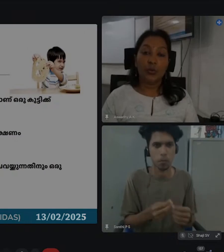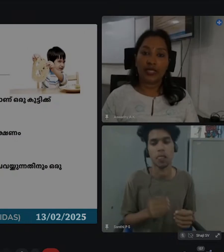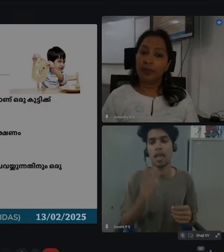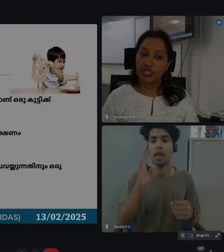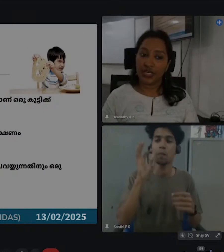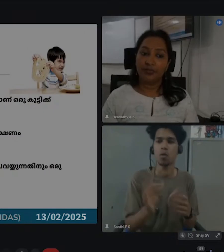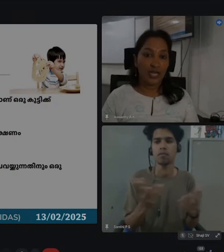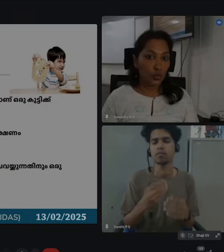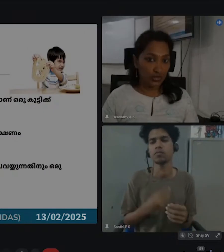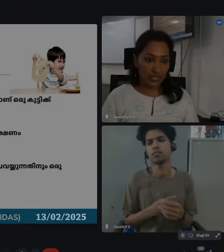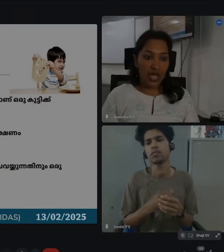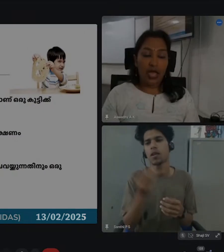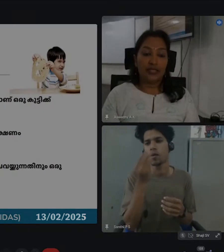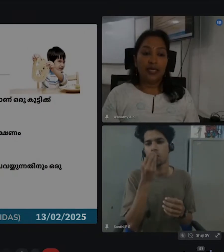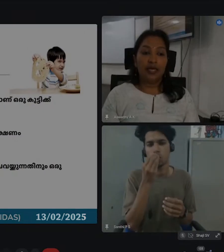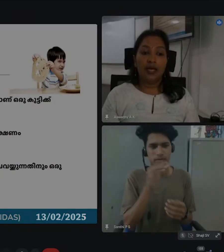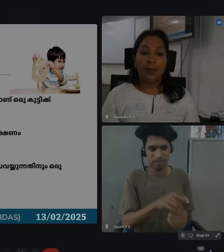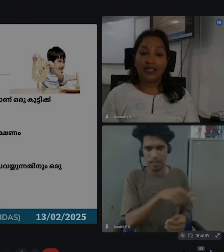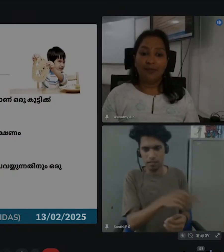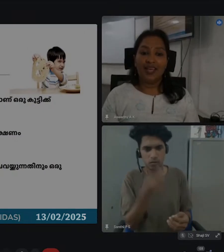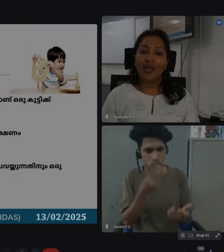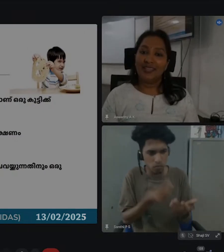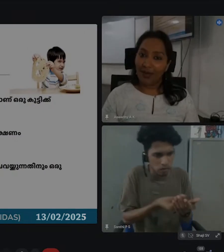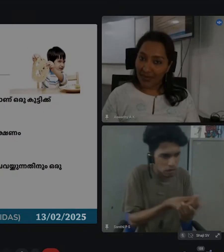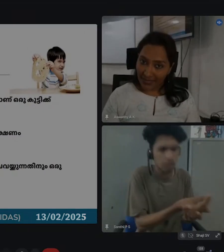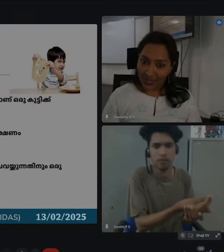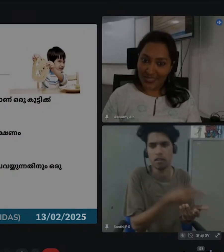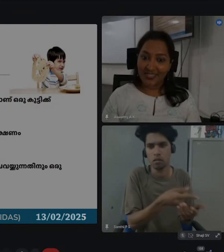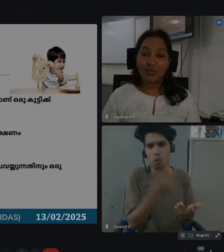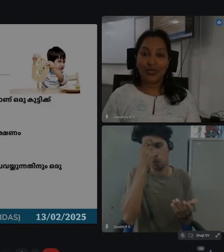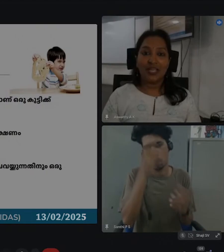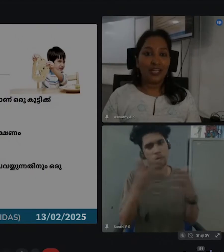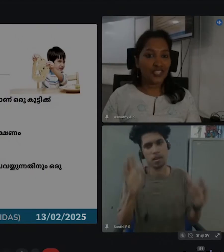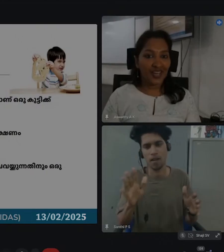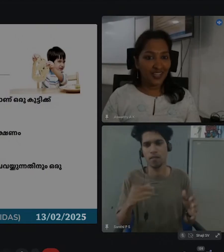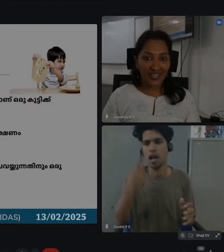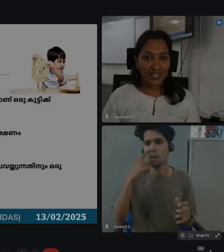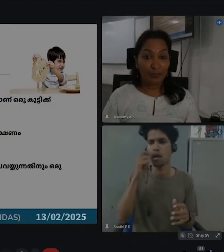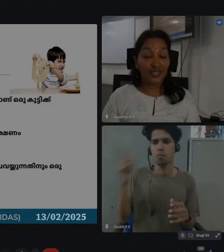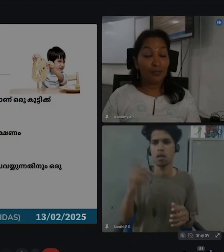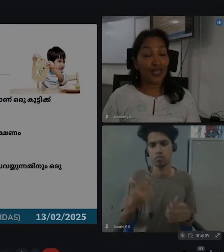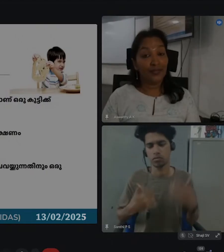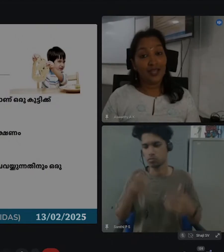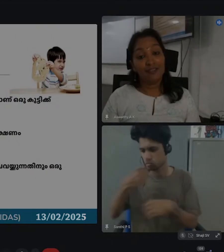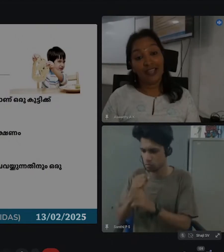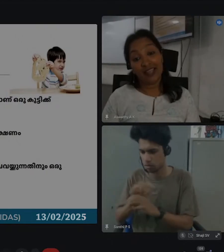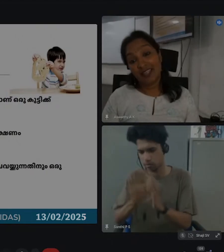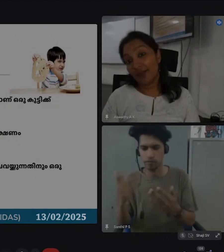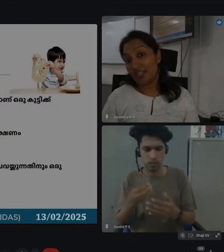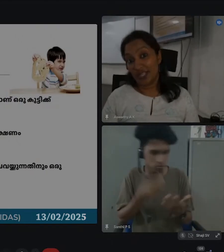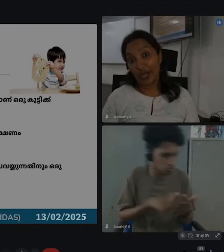ഒന്നാണ് ഒരു കുട്ടിക്ക് ഭക്ഷണം നൽകുന്നത്. അതിൽ മാതാപിതാക്കളുടെ താല്പര്യത്തിനനുസരിച്ച് കുഞ്ഞുങ്ങൾ ഭക്ഷണം കഴിക്കാതിരിക്കുമ്പോൾ അത്